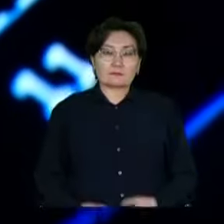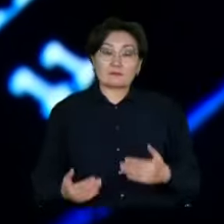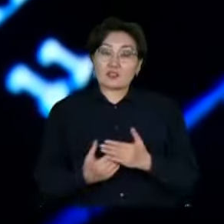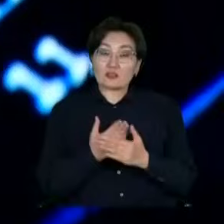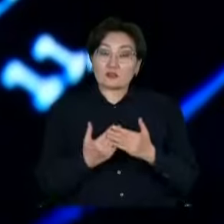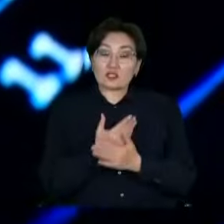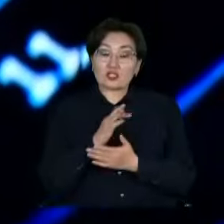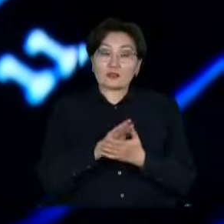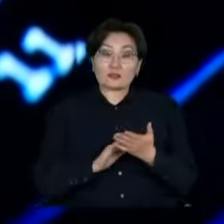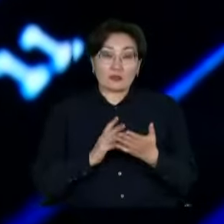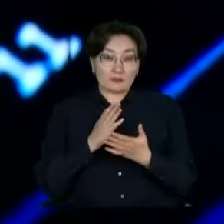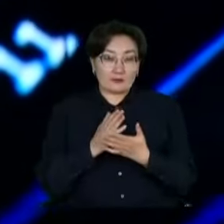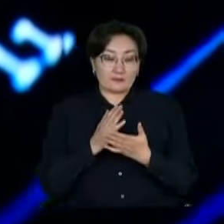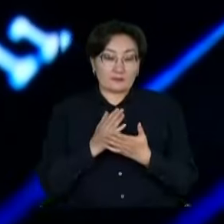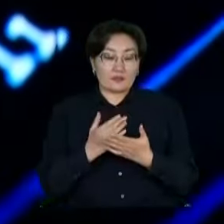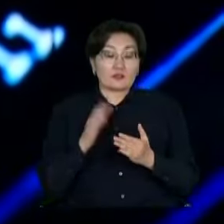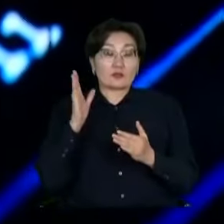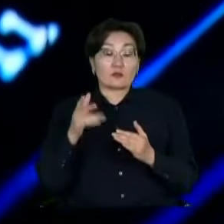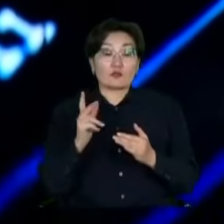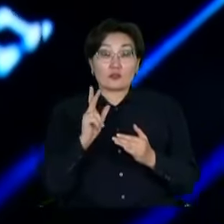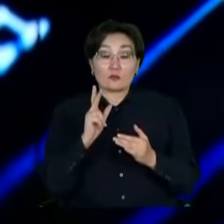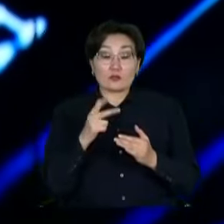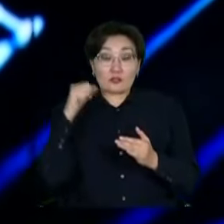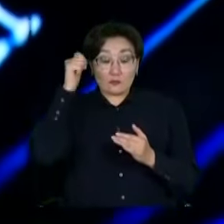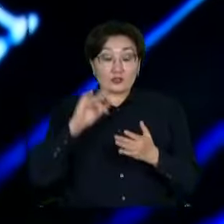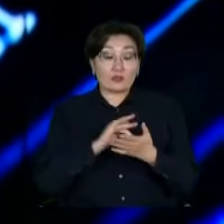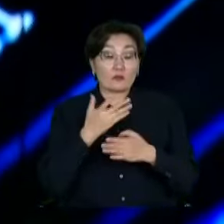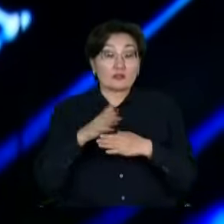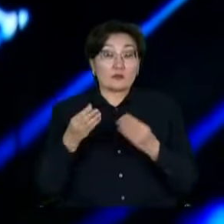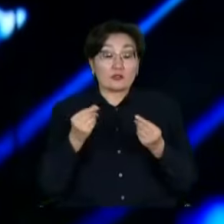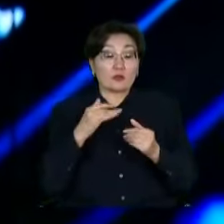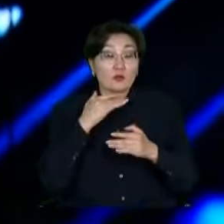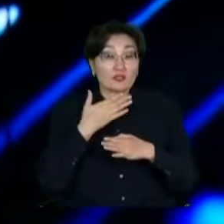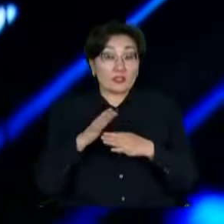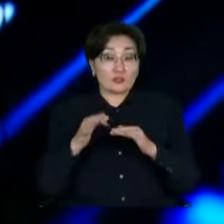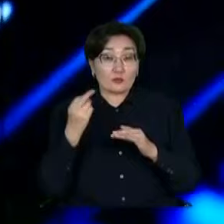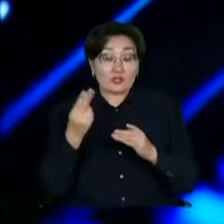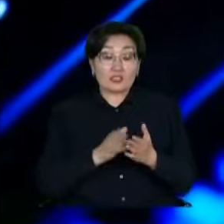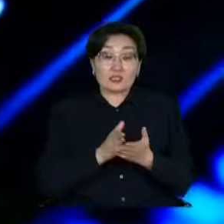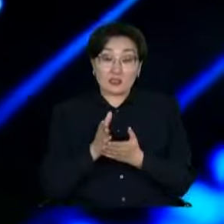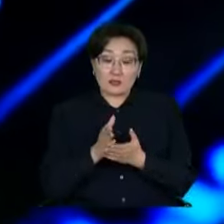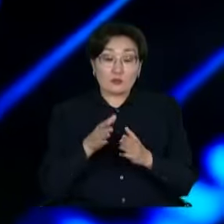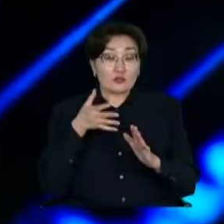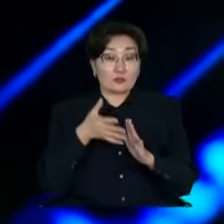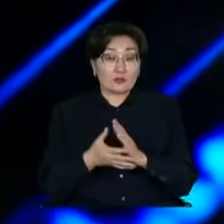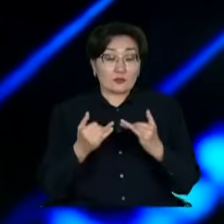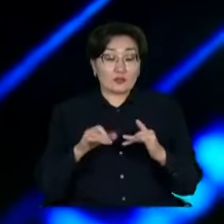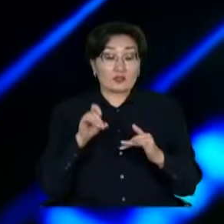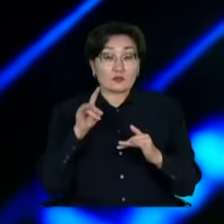Тікелей эфирде жаңалықтар. Алдағы 3 жылда бюджеттен бөлінетін қаржының басым бөлігі әлеуметтік салаға жұмсалады. Бүгін